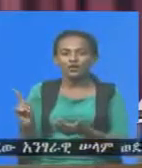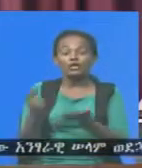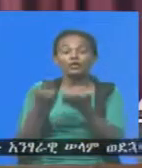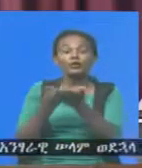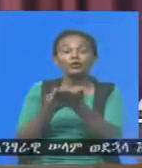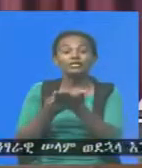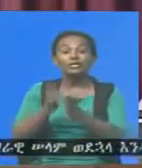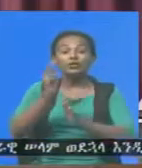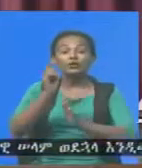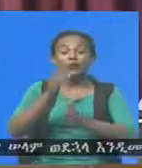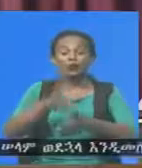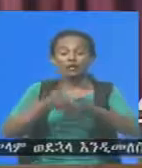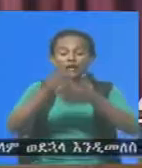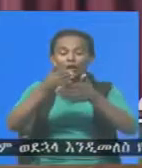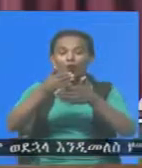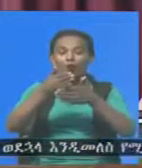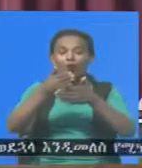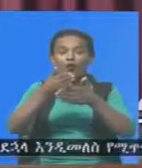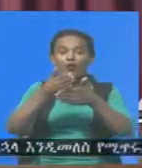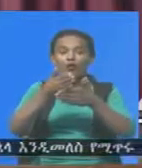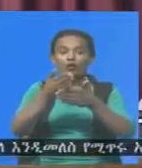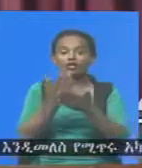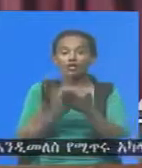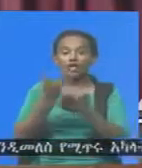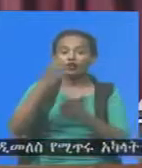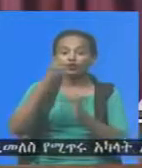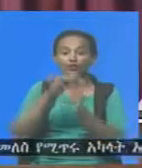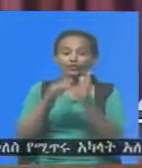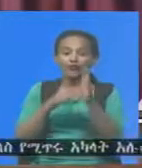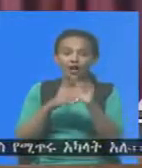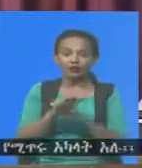በዚህ በምንገነባው የኢኮኖሚ ስርዓት ውስጥ